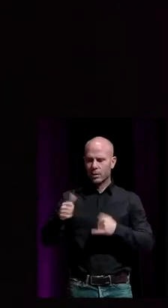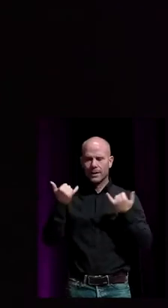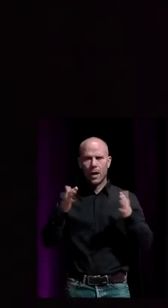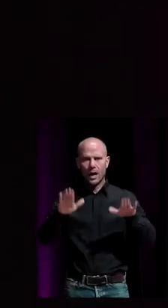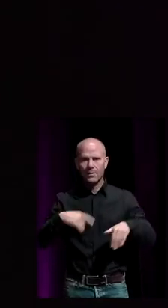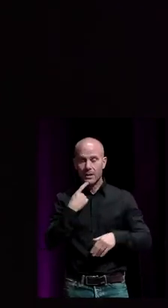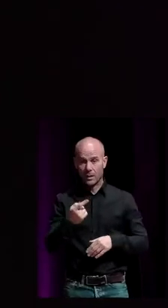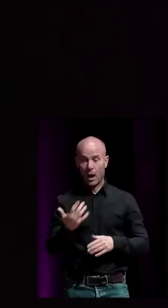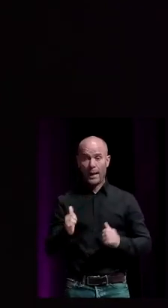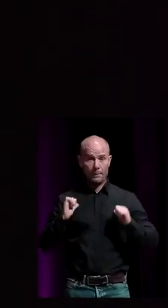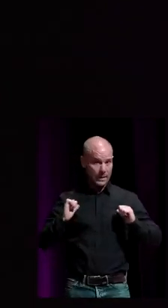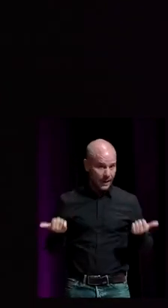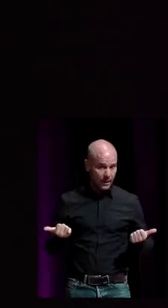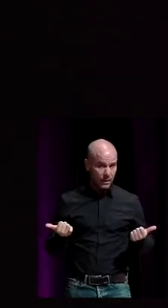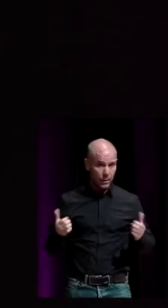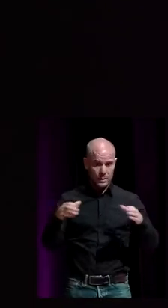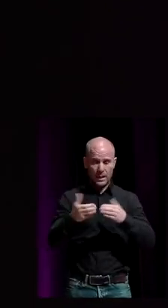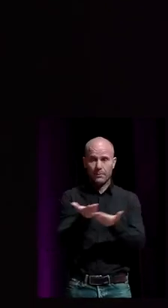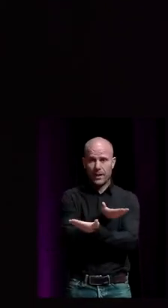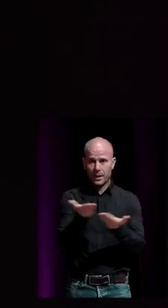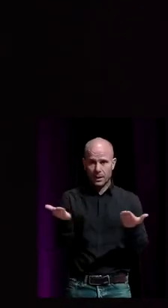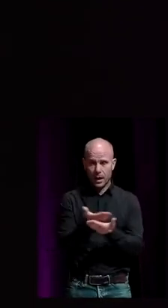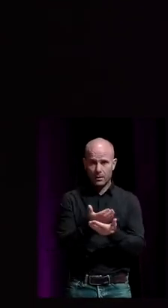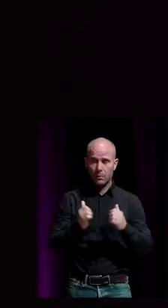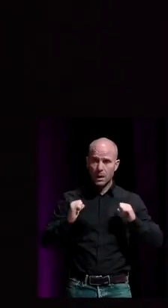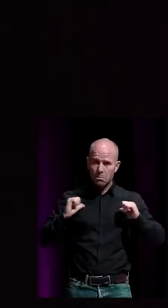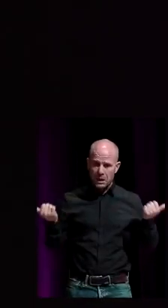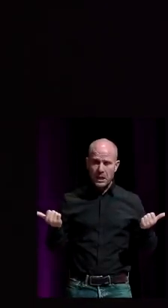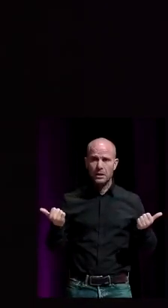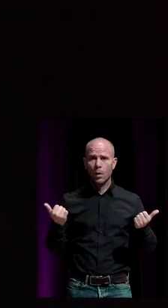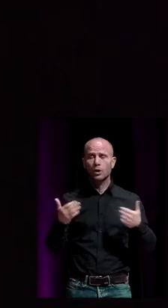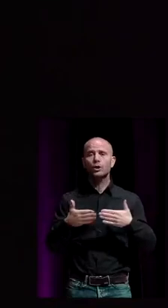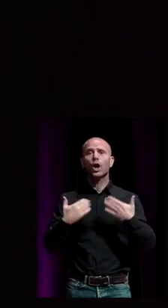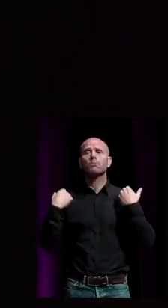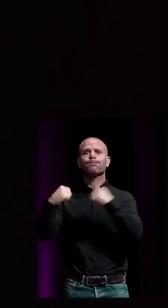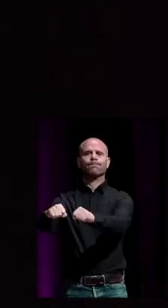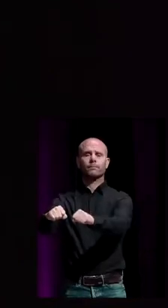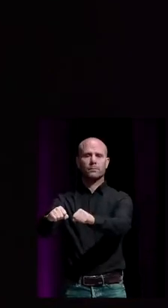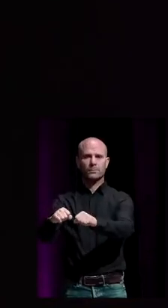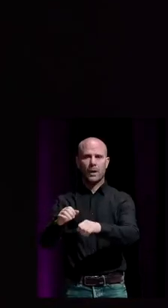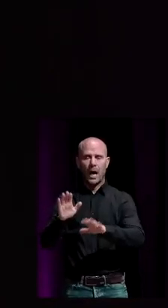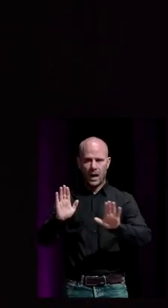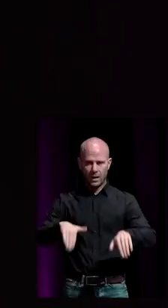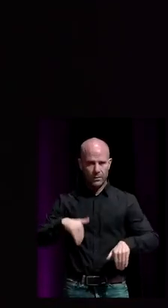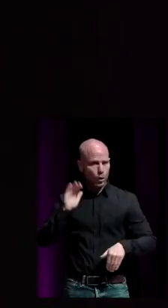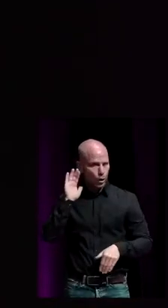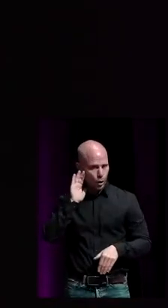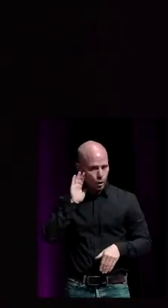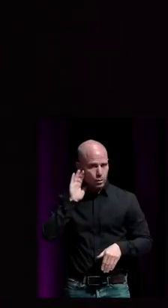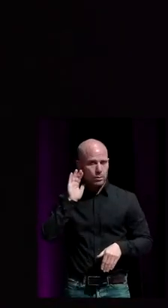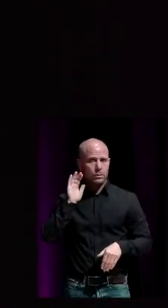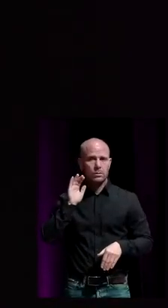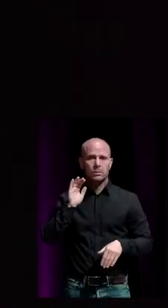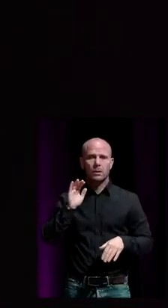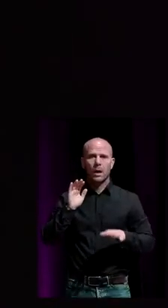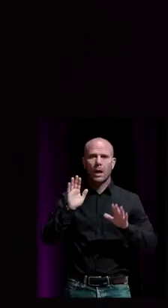är redo att samverka. Man är redo att gå till handling. Man har hört. Man